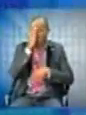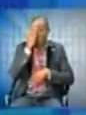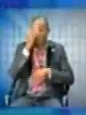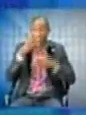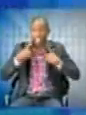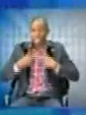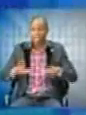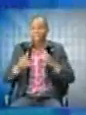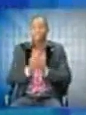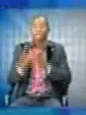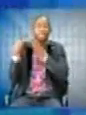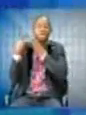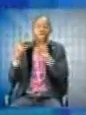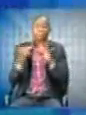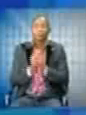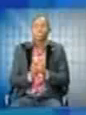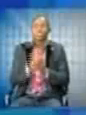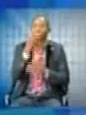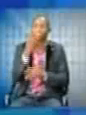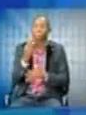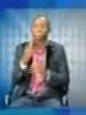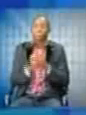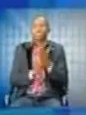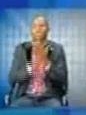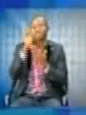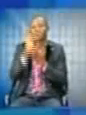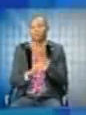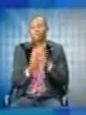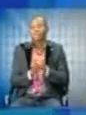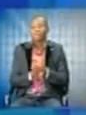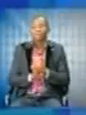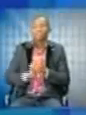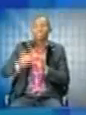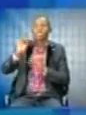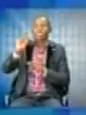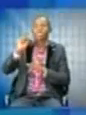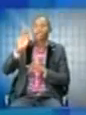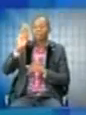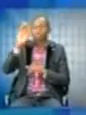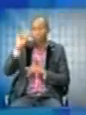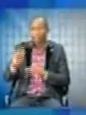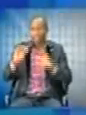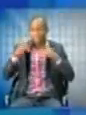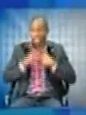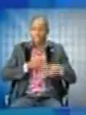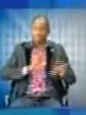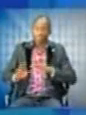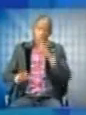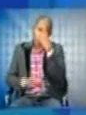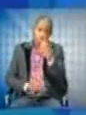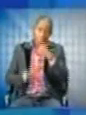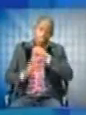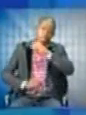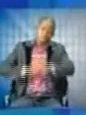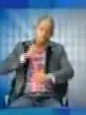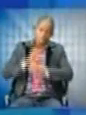déjà depuis le 12 février 2013, feu honorable Katumba Mwakye vient de totaliser une année depuis